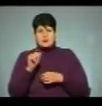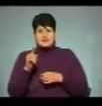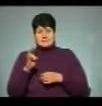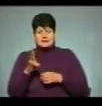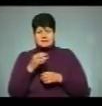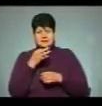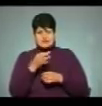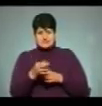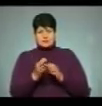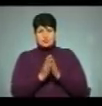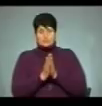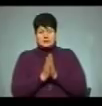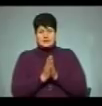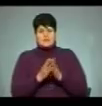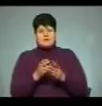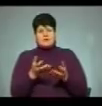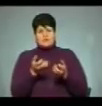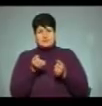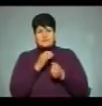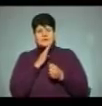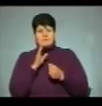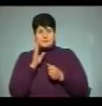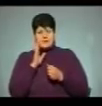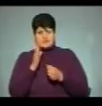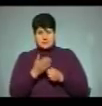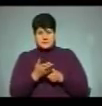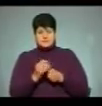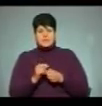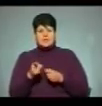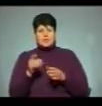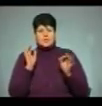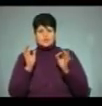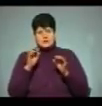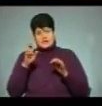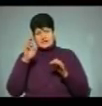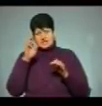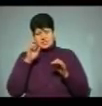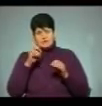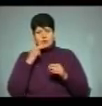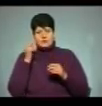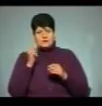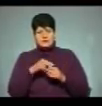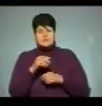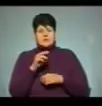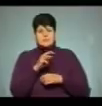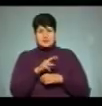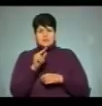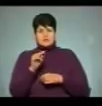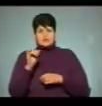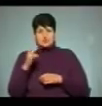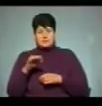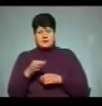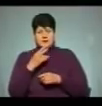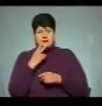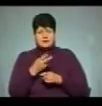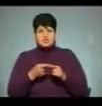яке надійшло від матері загиблої Євгенії Курдупель. Його озвучила державний обвинувач Марина Чудопалова. Зважаючи на